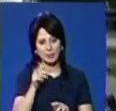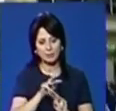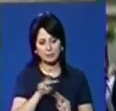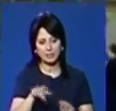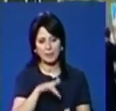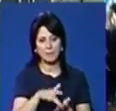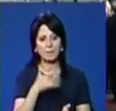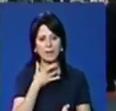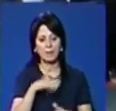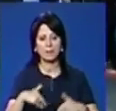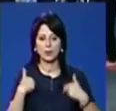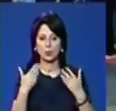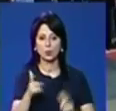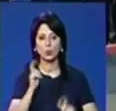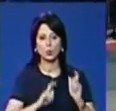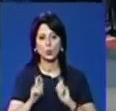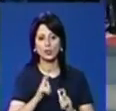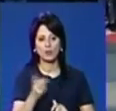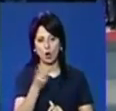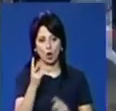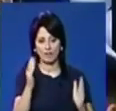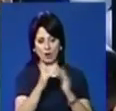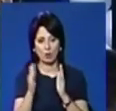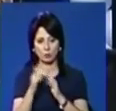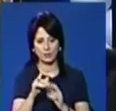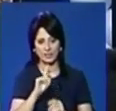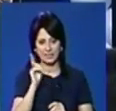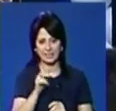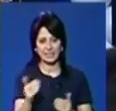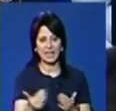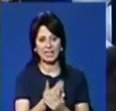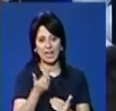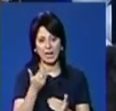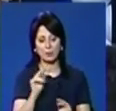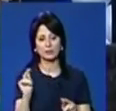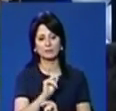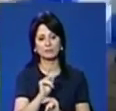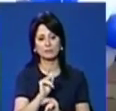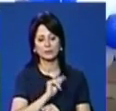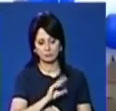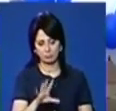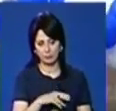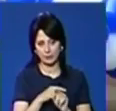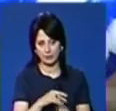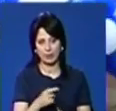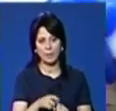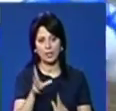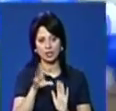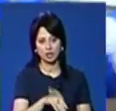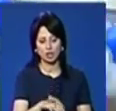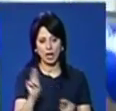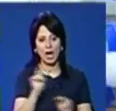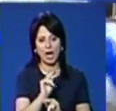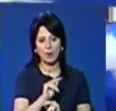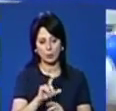და ქალაქის მერმა მიულოცეს. Უნივერსიტეტის ორივე კორპუსში სასწავლო წლის განახლებამდე ინფრასტრუქტურული სამუშაოები განხორციელდა, მათ შორის